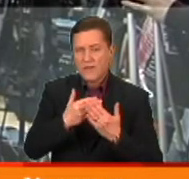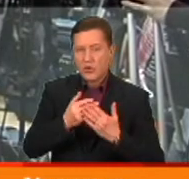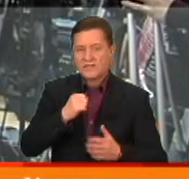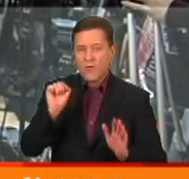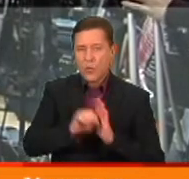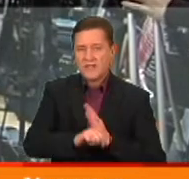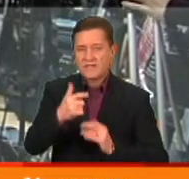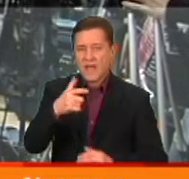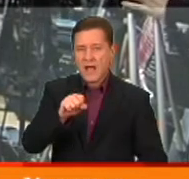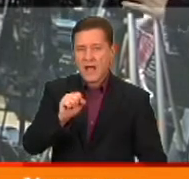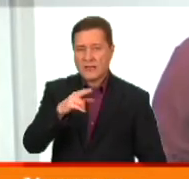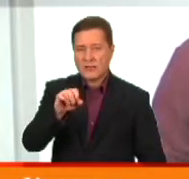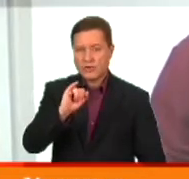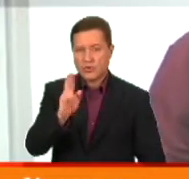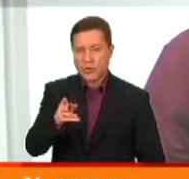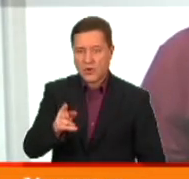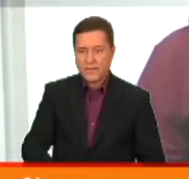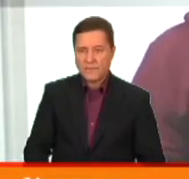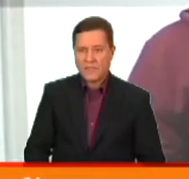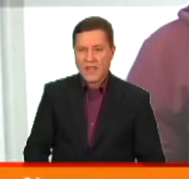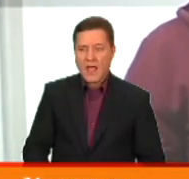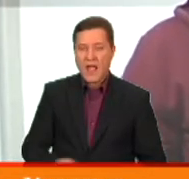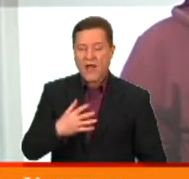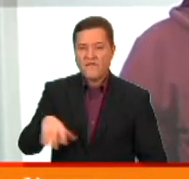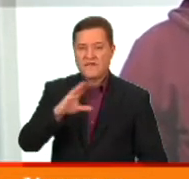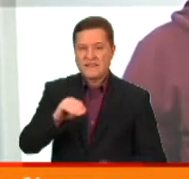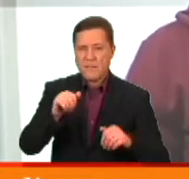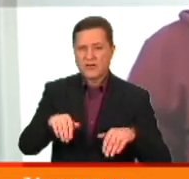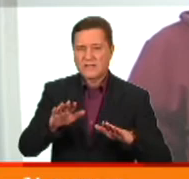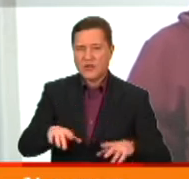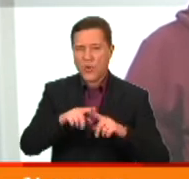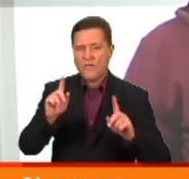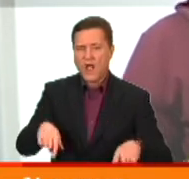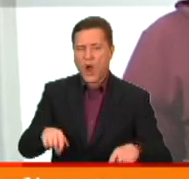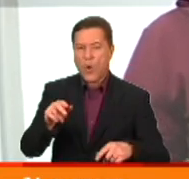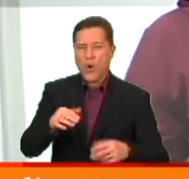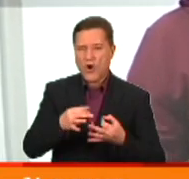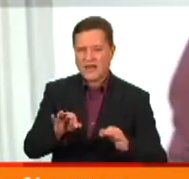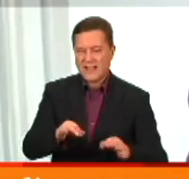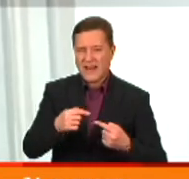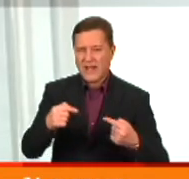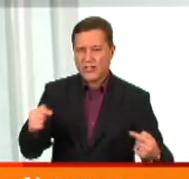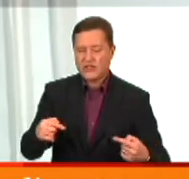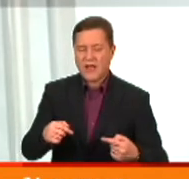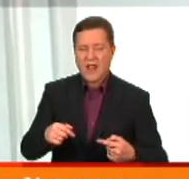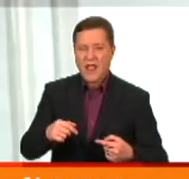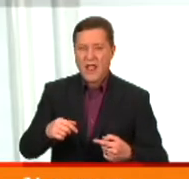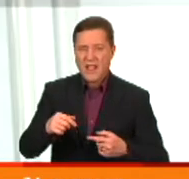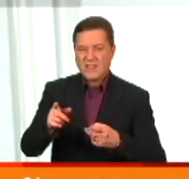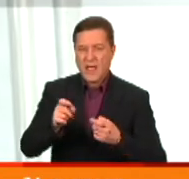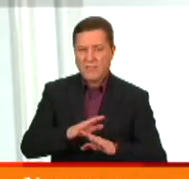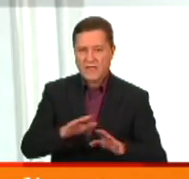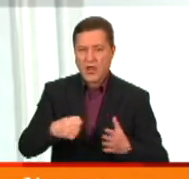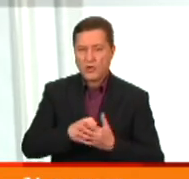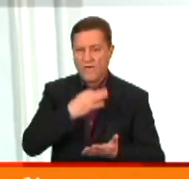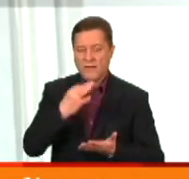Гандзюк. І навіть оці Васяновичі, Торбіни і інші, вони теж можуть бути не притягнуті до відповідальності, тому